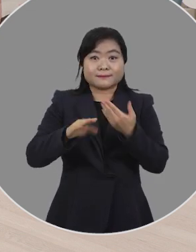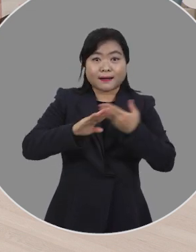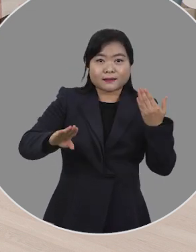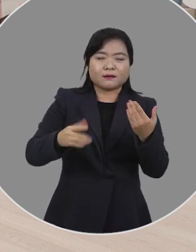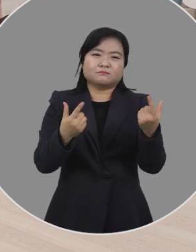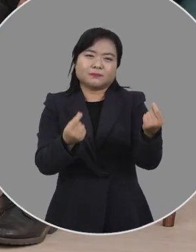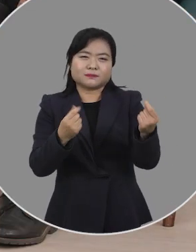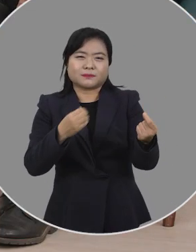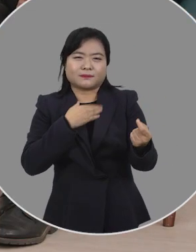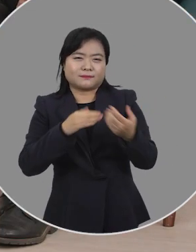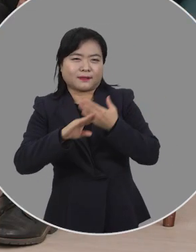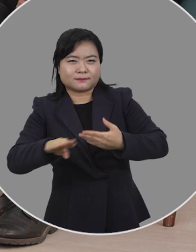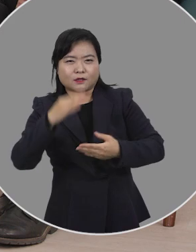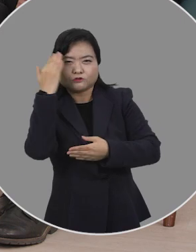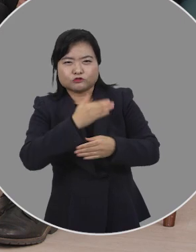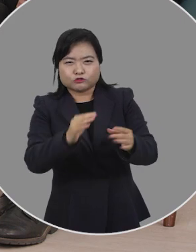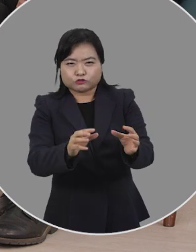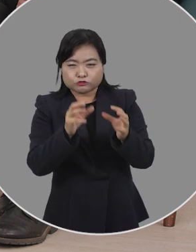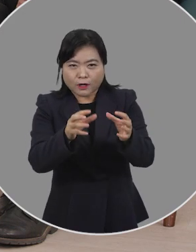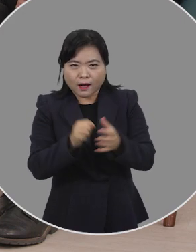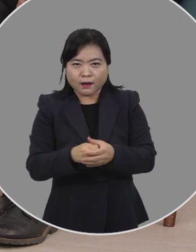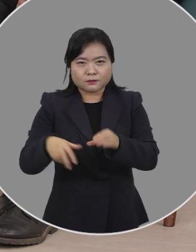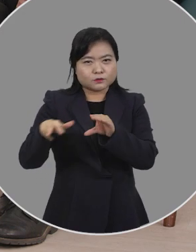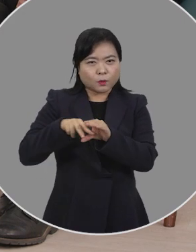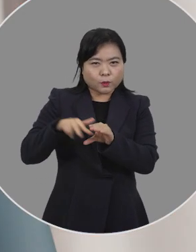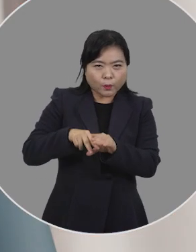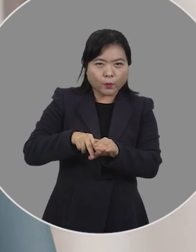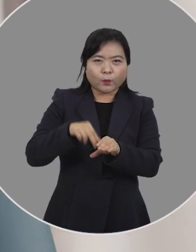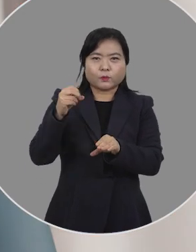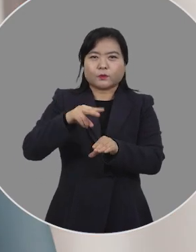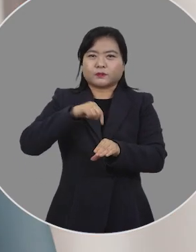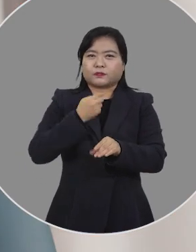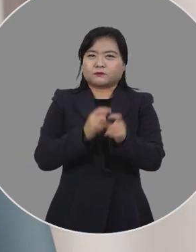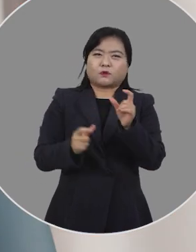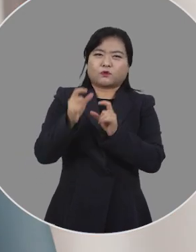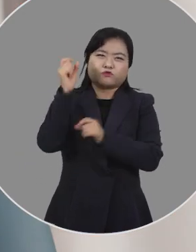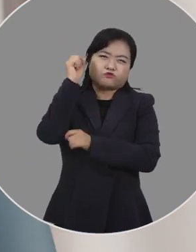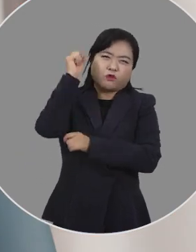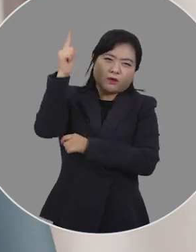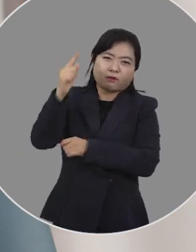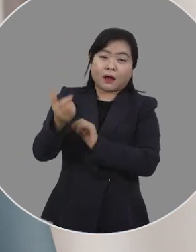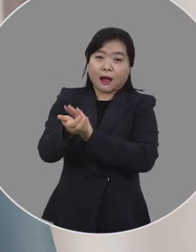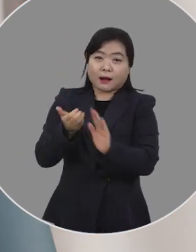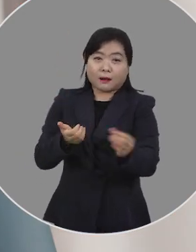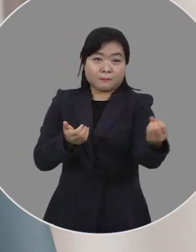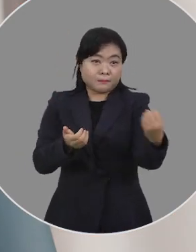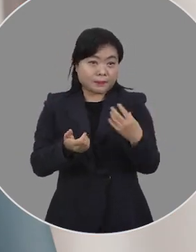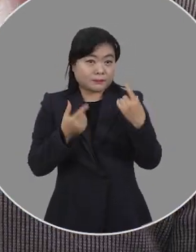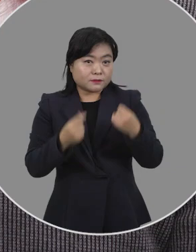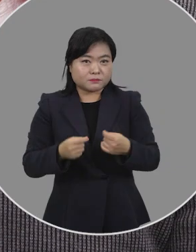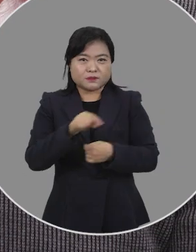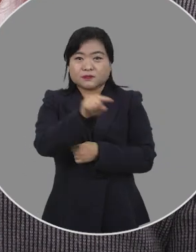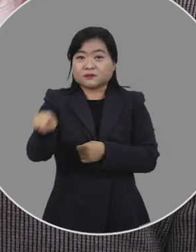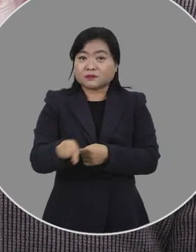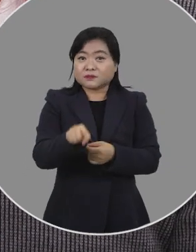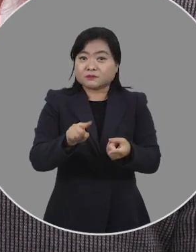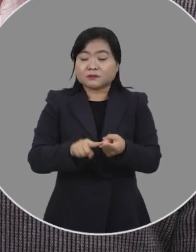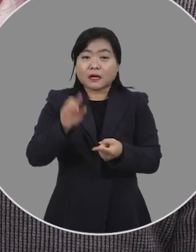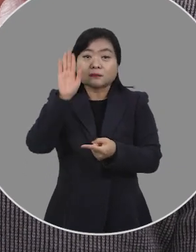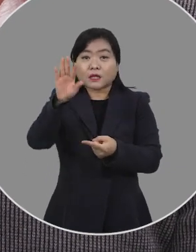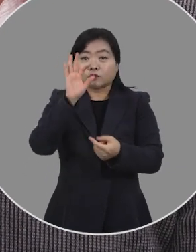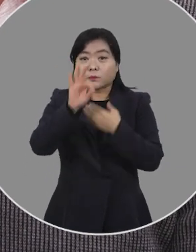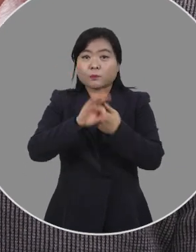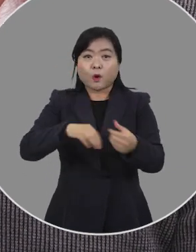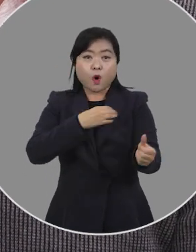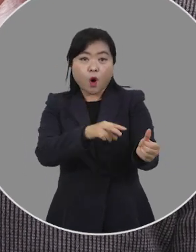네, 다르다. 그러니까 순수 국가라든지 종교라든지 자기는 더 뛰어나고 아까 말씀하신 것처럼 저것은 나중에 보면